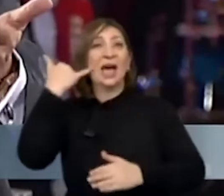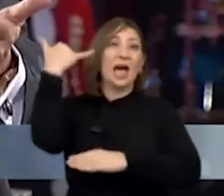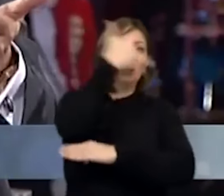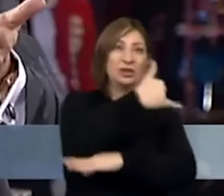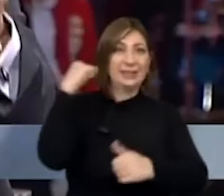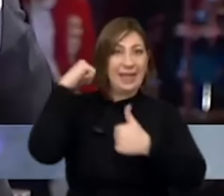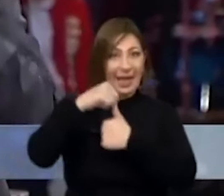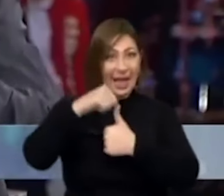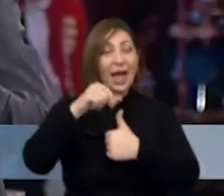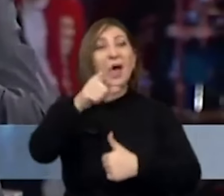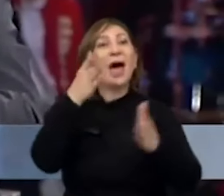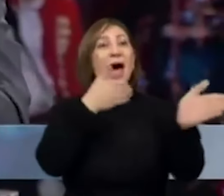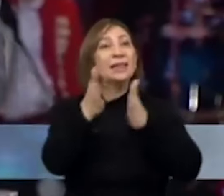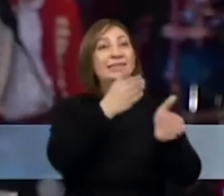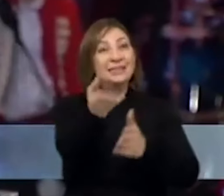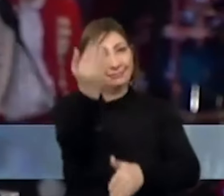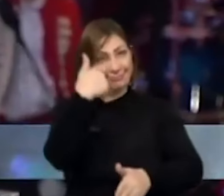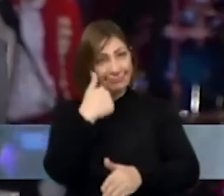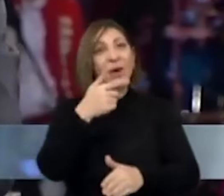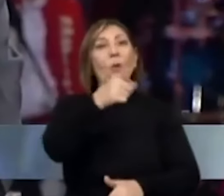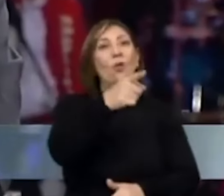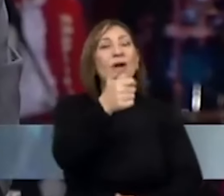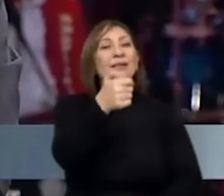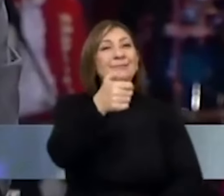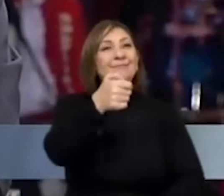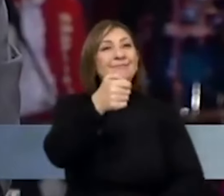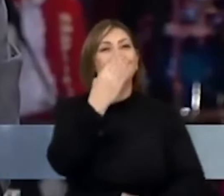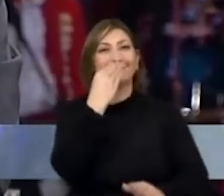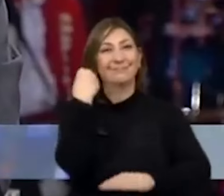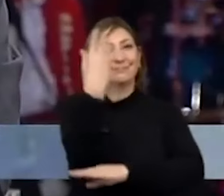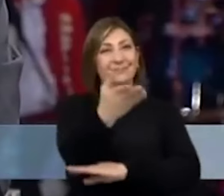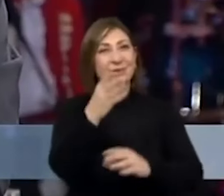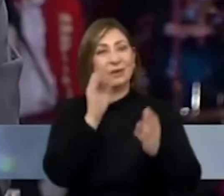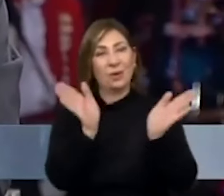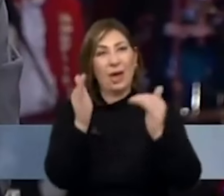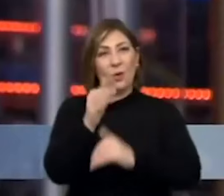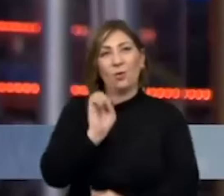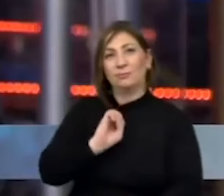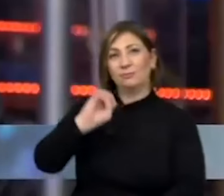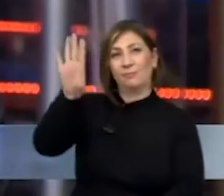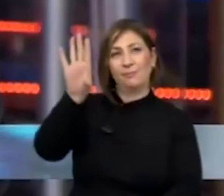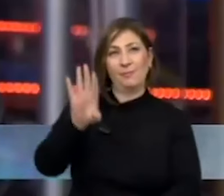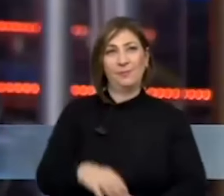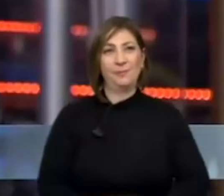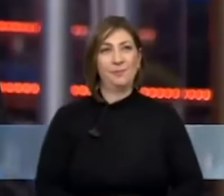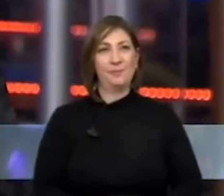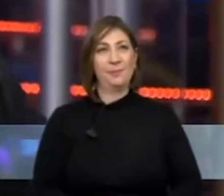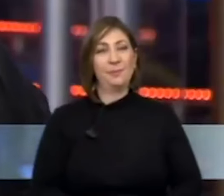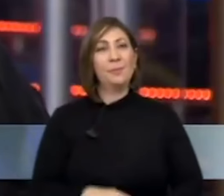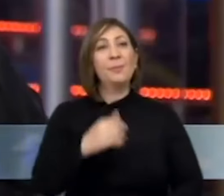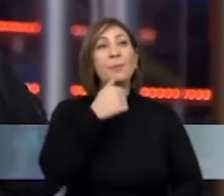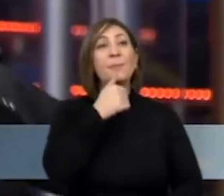sizi tekrar arayacaklar. Adresinizi alacaklar. Onu Ferman Bey'e... Ferman Bey'e ileteceğiz.